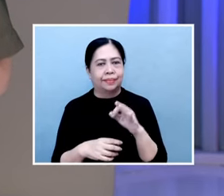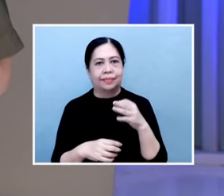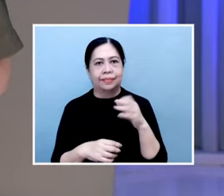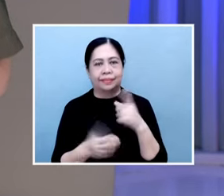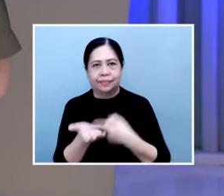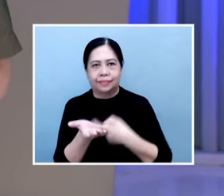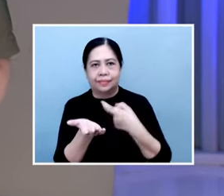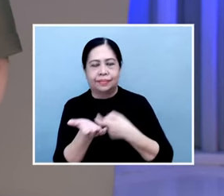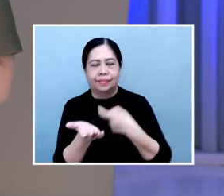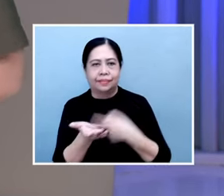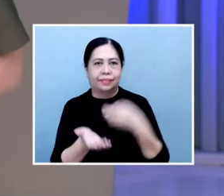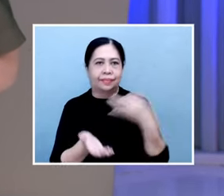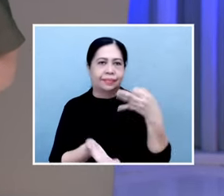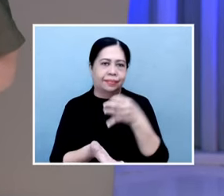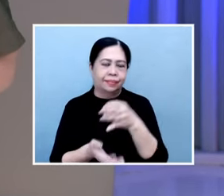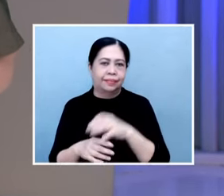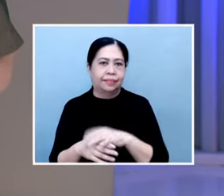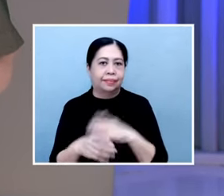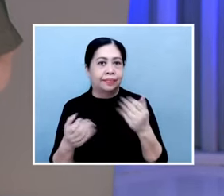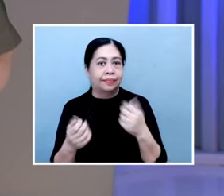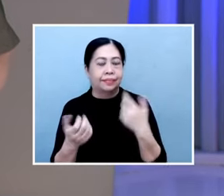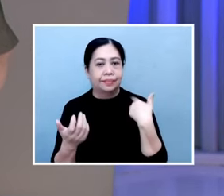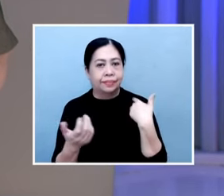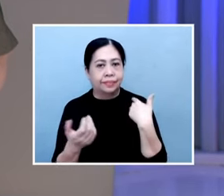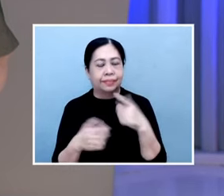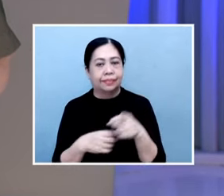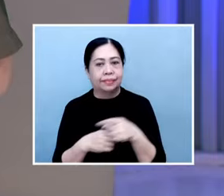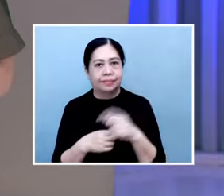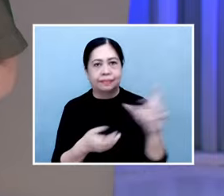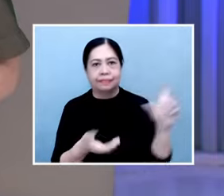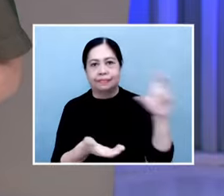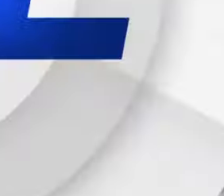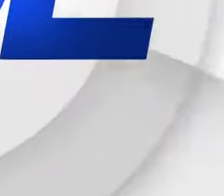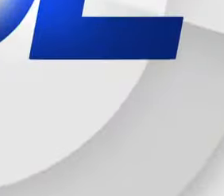ni Joseph sa May Puhunan. Kaya mo!